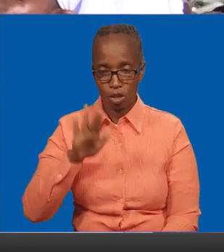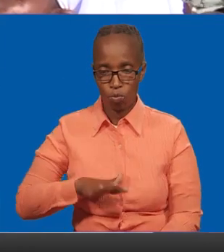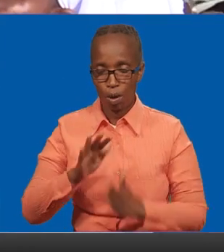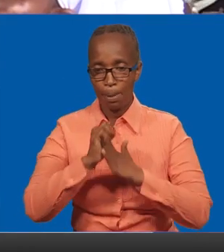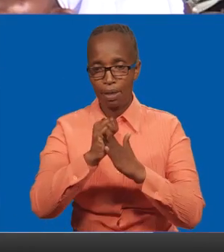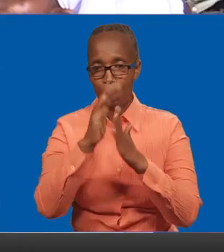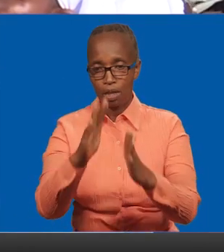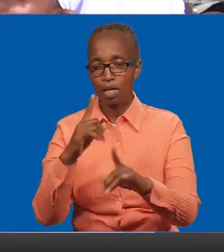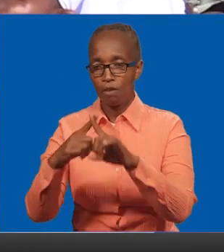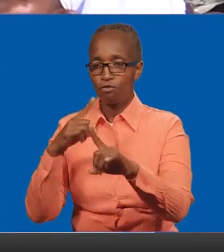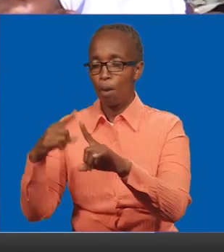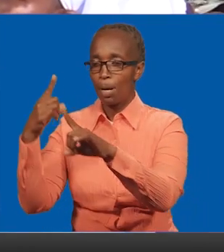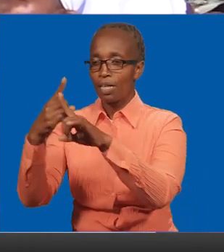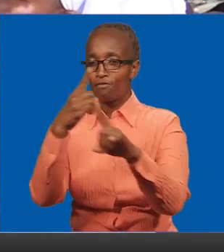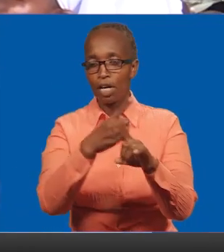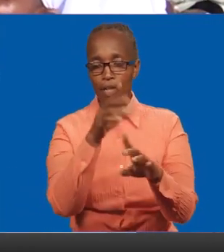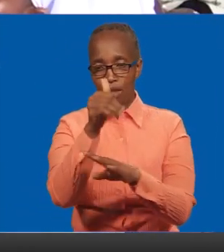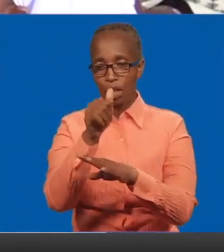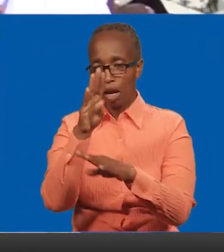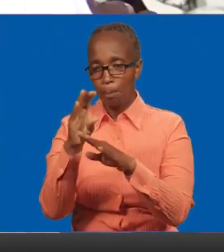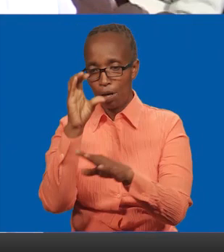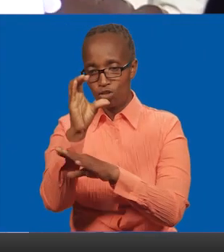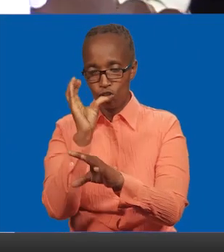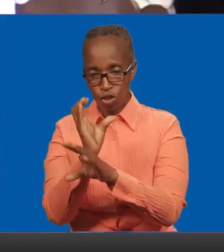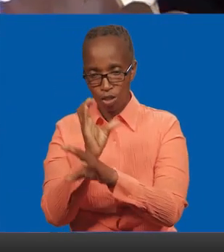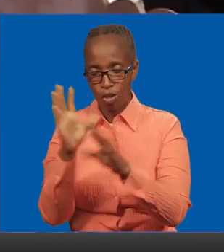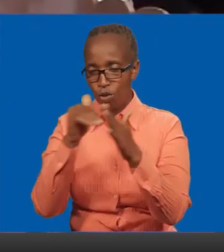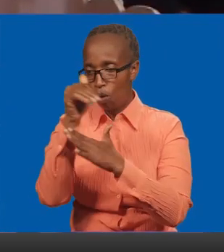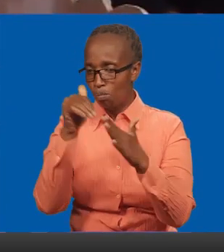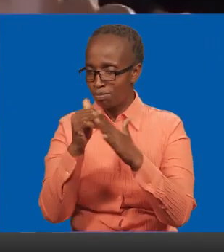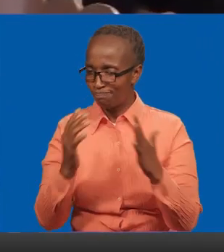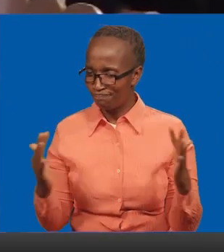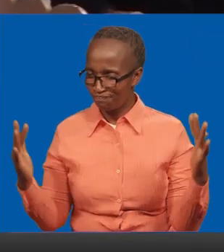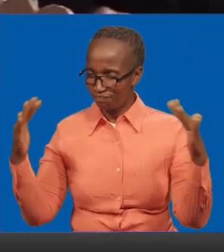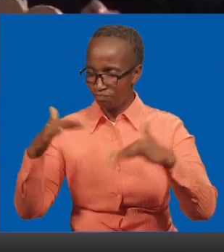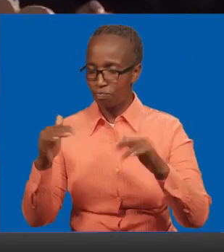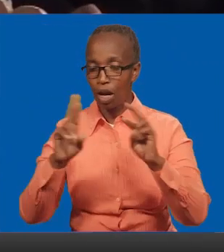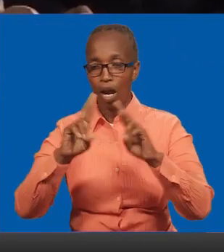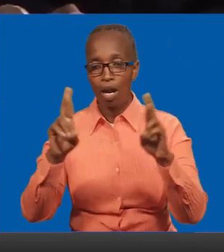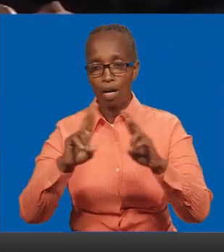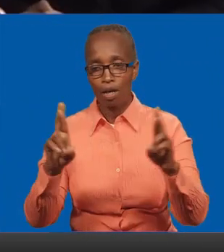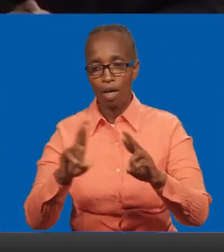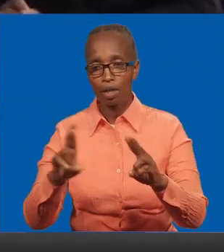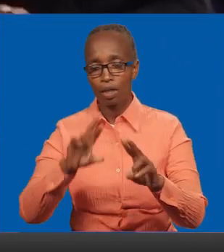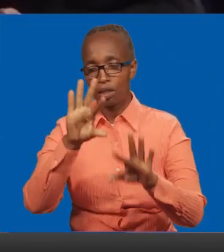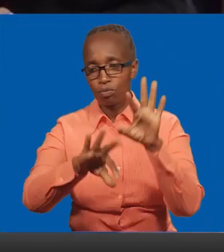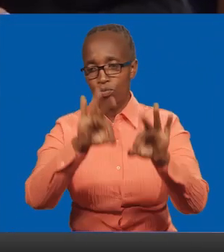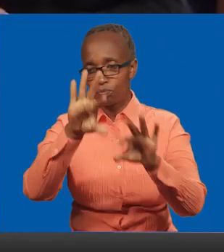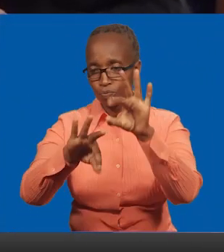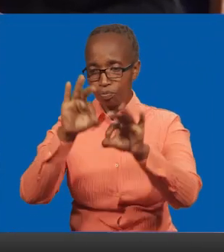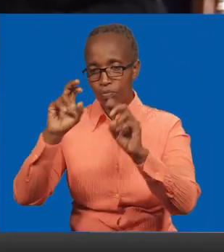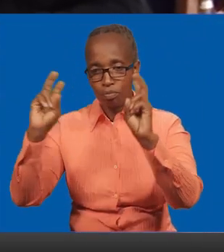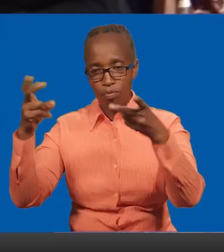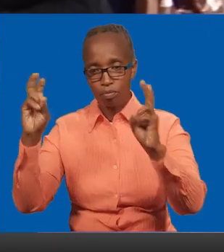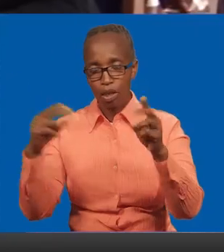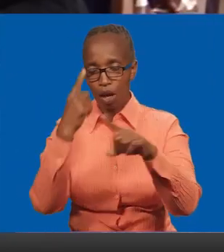Zaidi ya wanawake viongozi 300 wa makanisa ya ABC wakakusanyika katika kanisa hilo tayari kuchambua